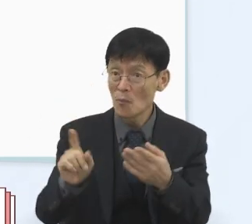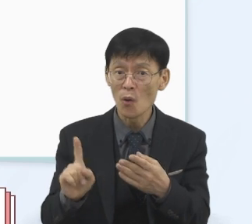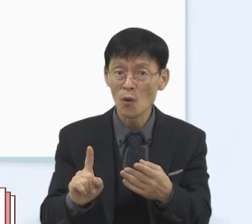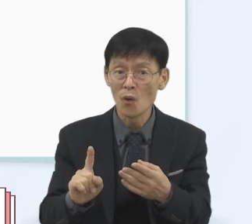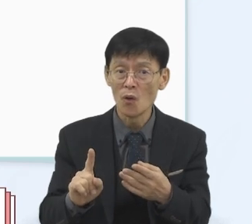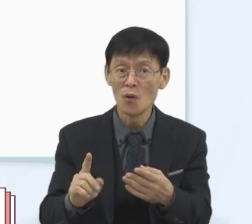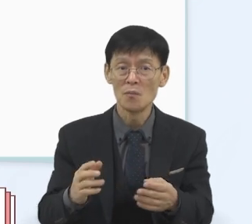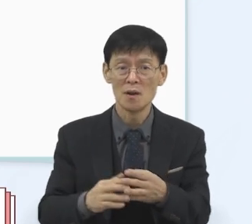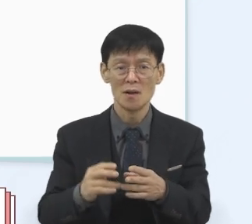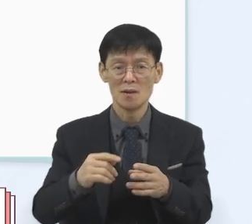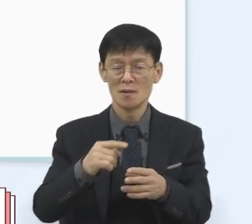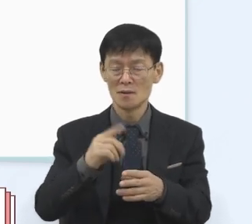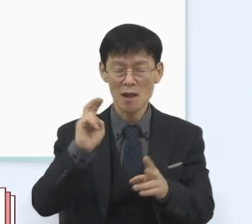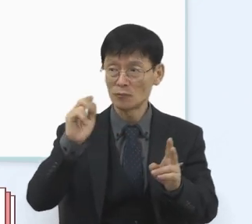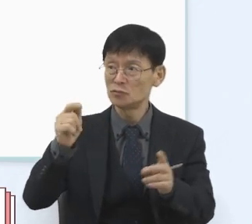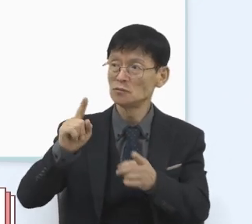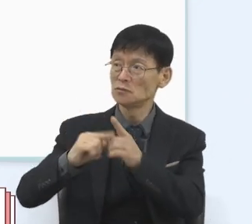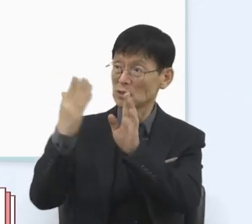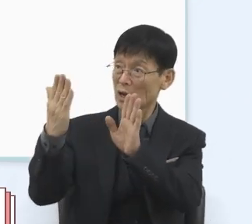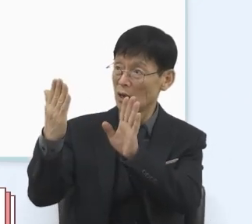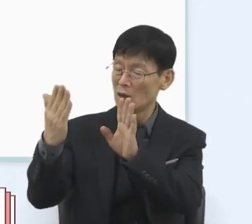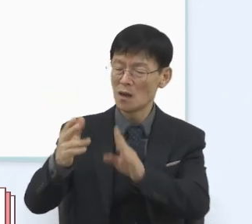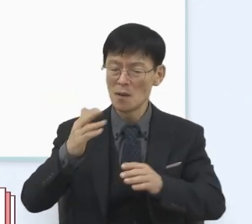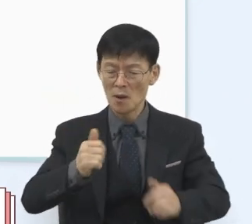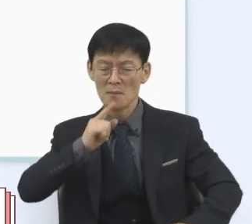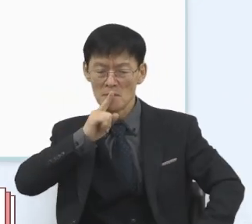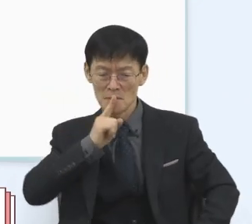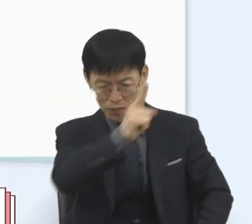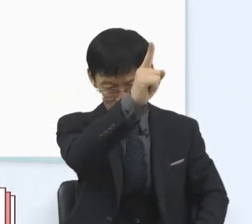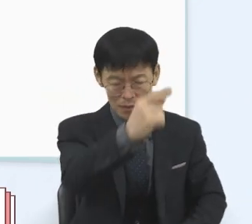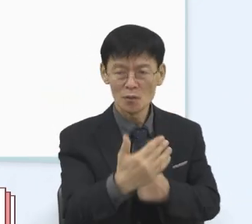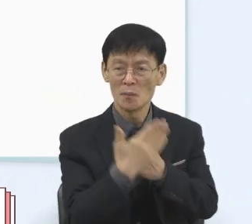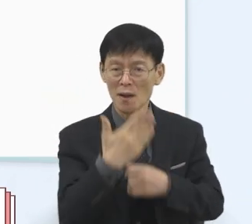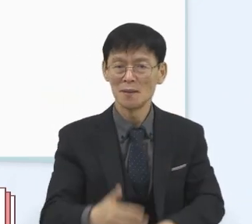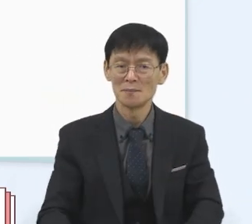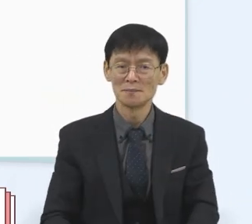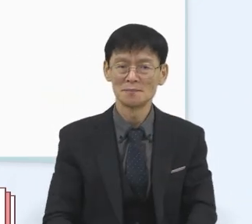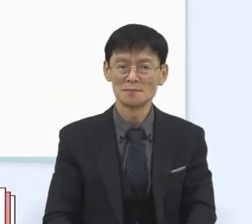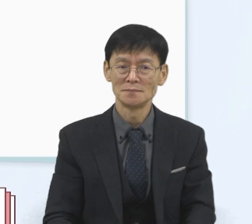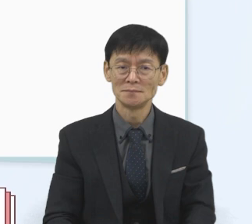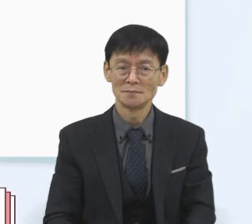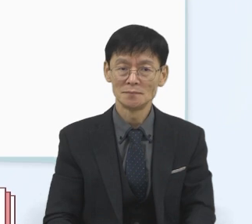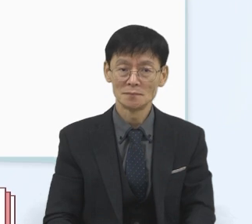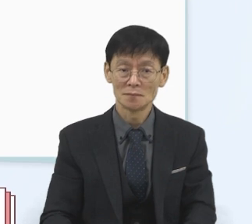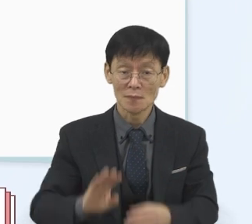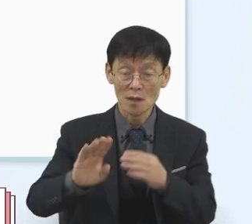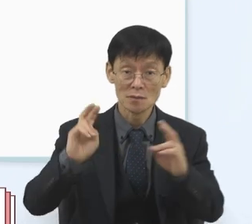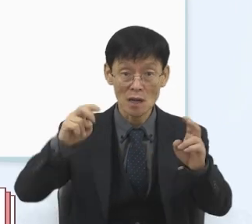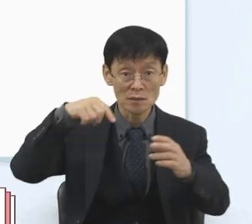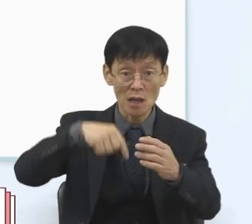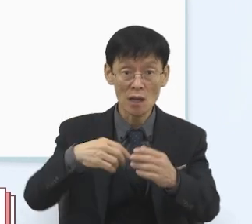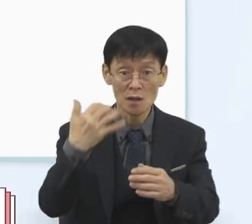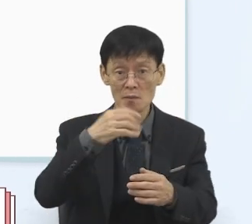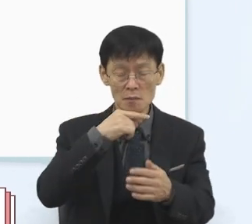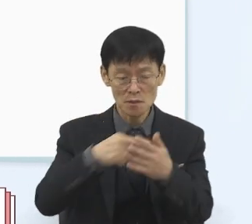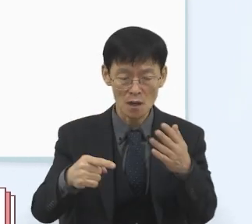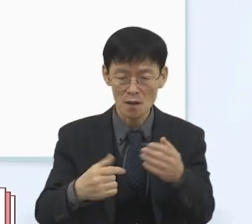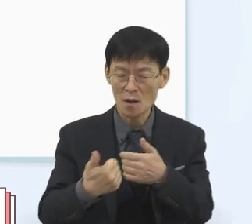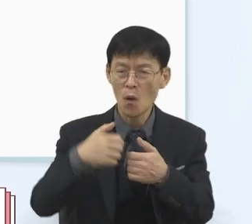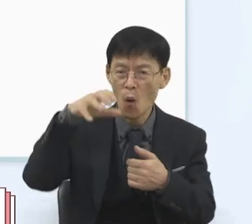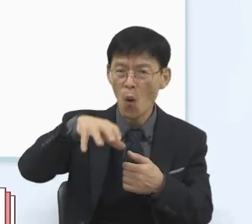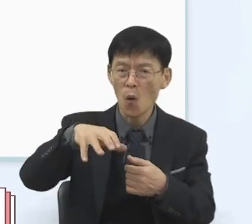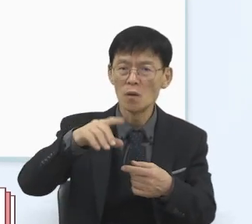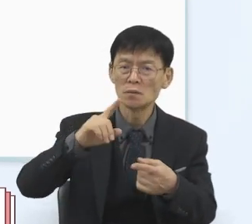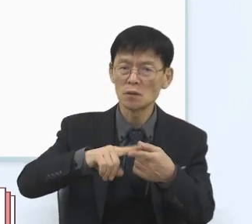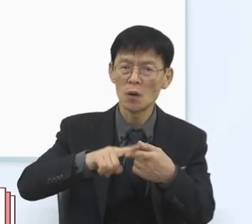봤다면 피해자는 사업주를 상대로 법원에 도움을 요청할 수 있습니다. 그 밖에 직장 내 성희롱